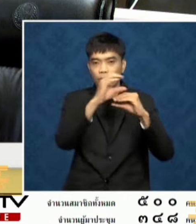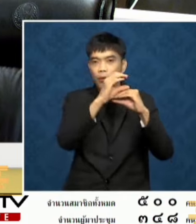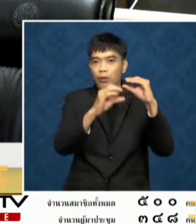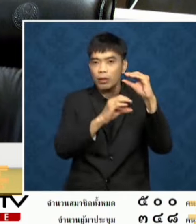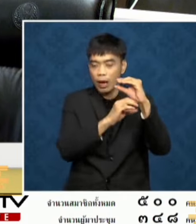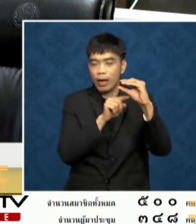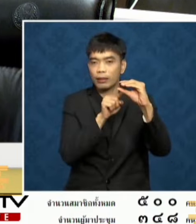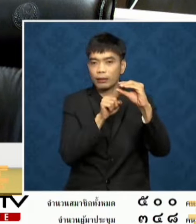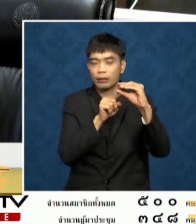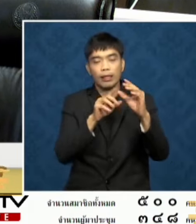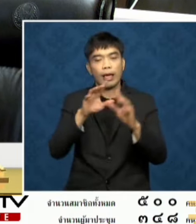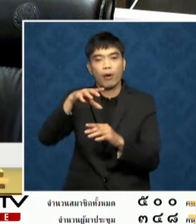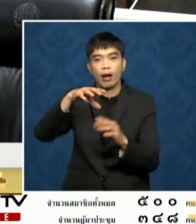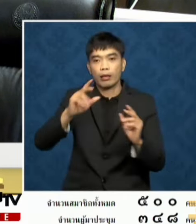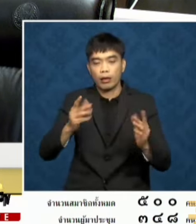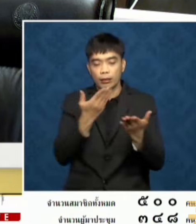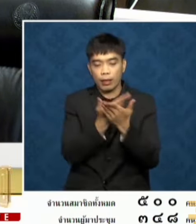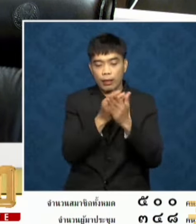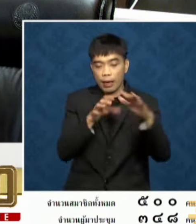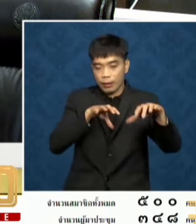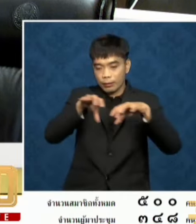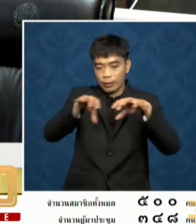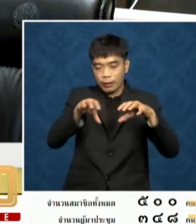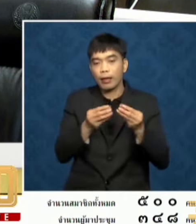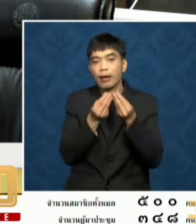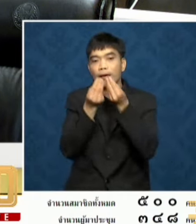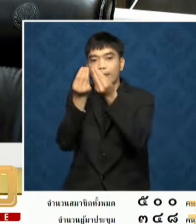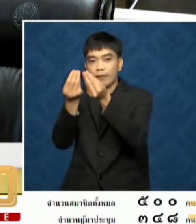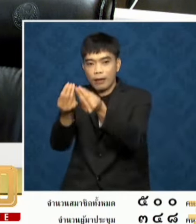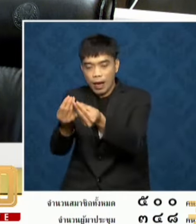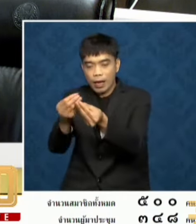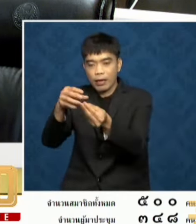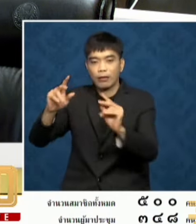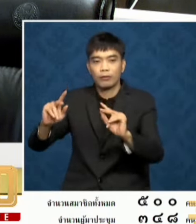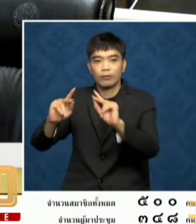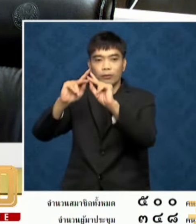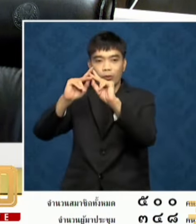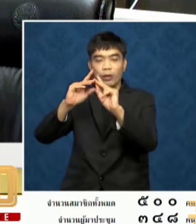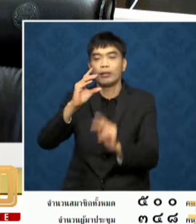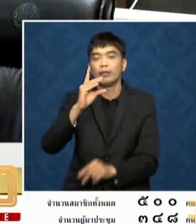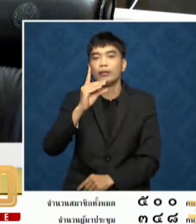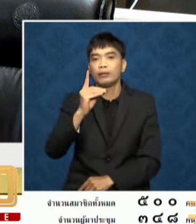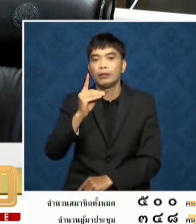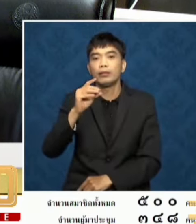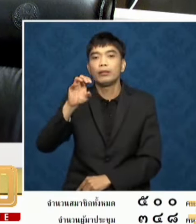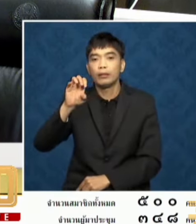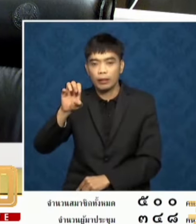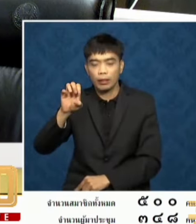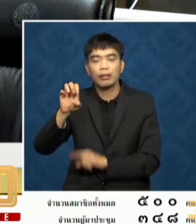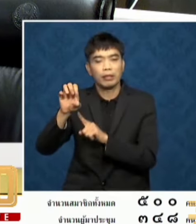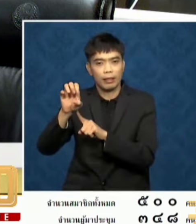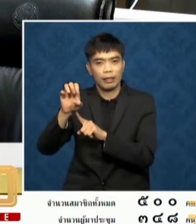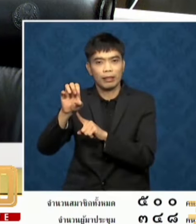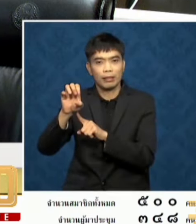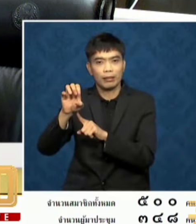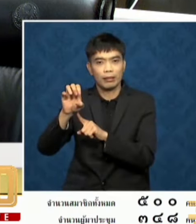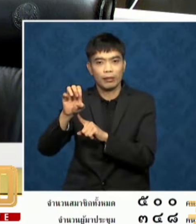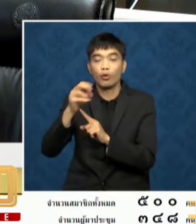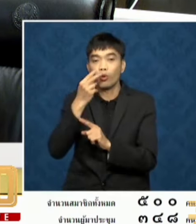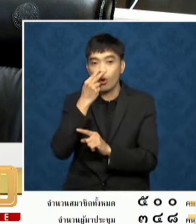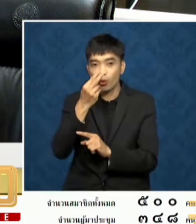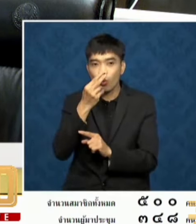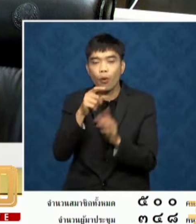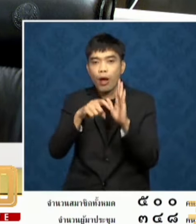ทรวงดีอีที่ผมคิดว่าเป็นการจัดสรรงบประมาณที่ผิดฝาผิดตัวผิดที่ผิดทางแล้วก็ผิดเรื่องผิดราวนะครับเอาทีละเรื่องนะครับท่าน